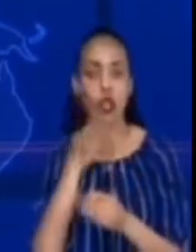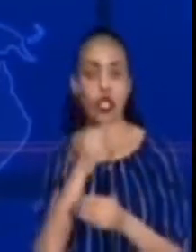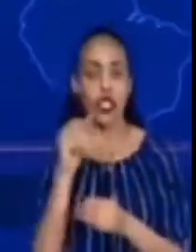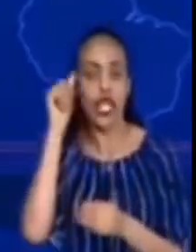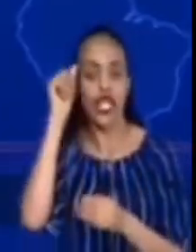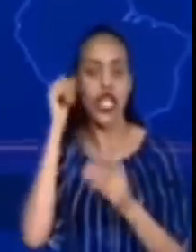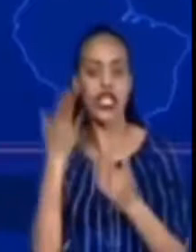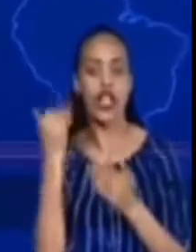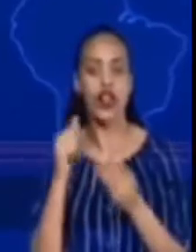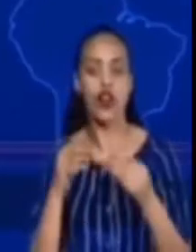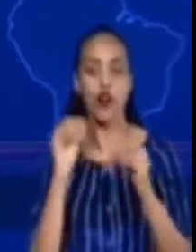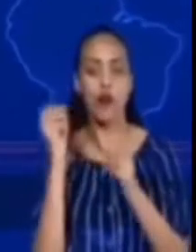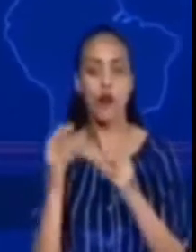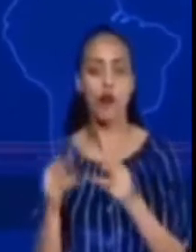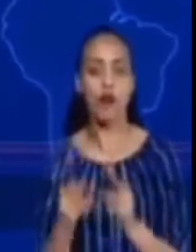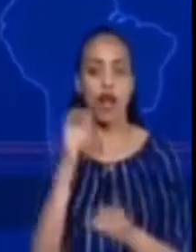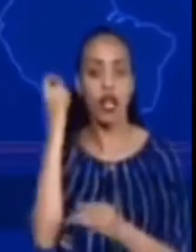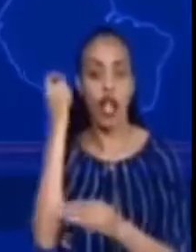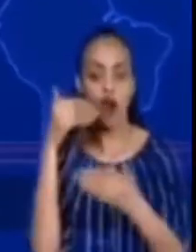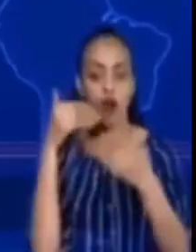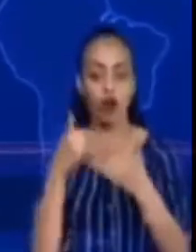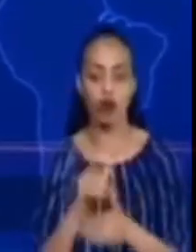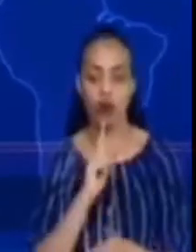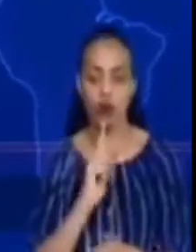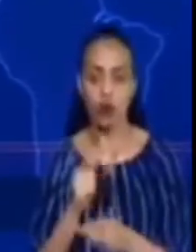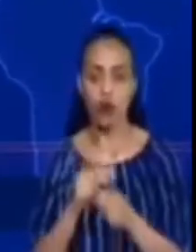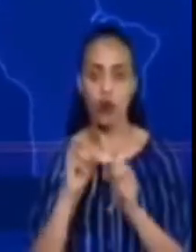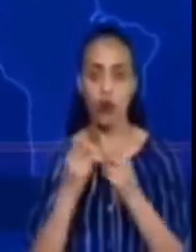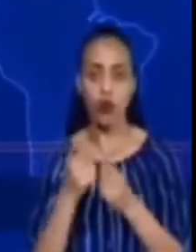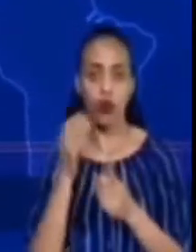ነው ቤተ ክርስቲያንን ወስዶ ክርስቲያንን ያቃጠለው?